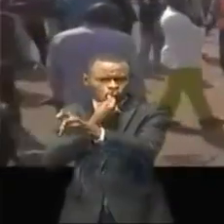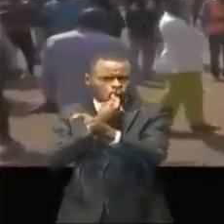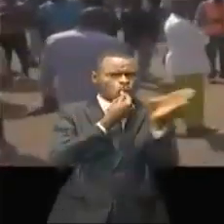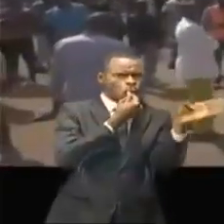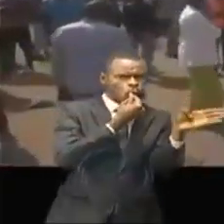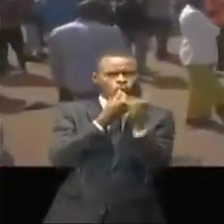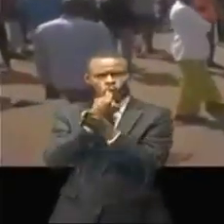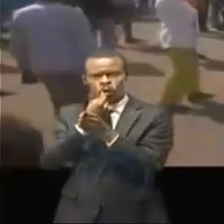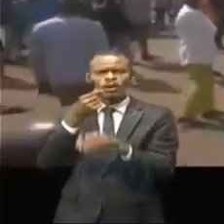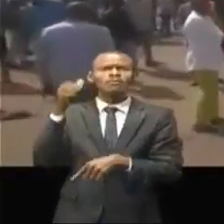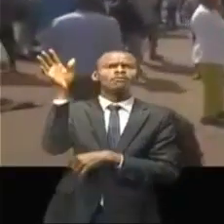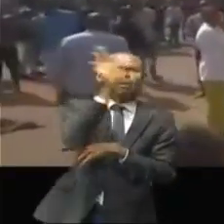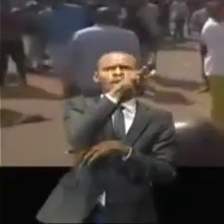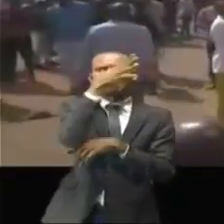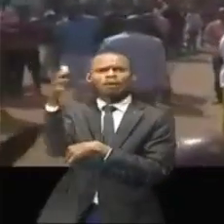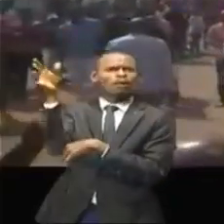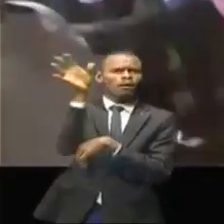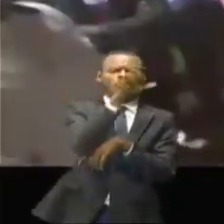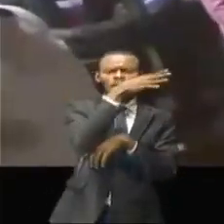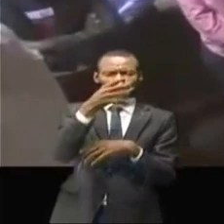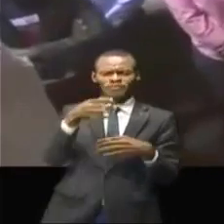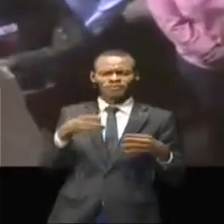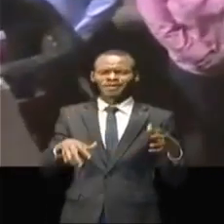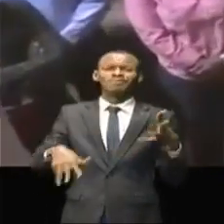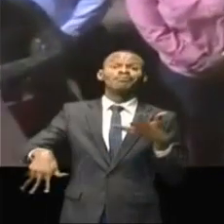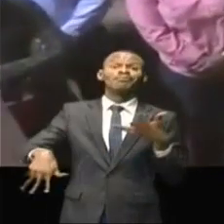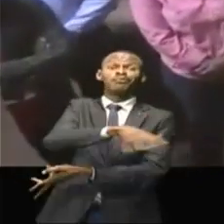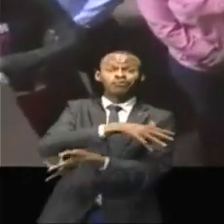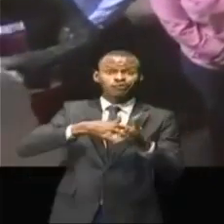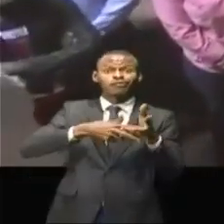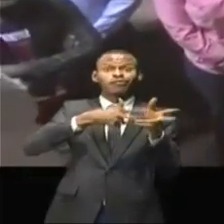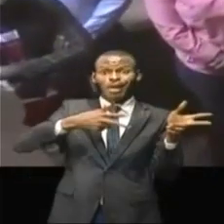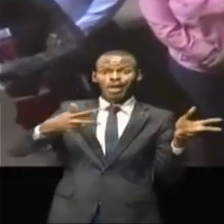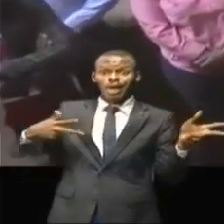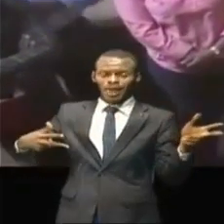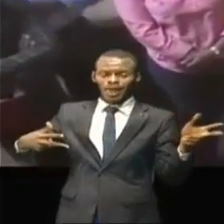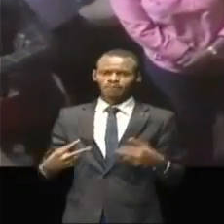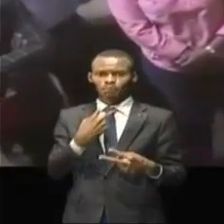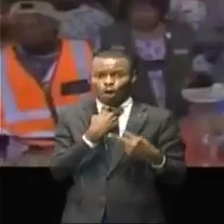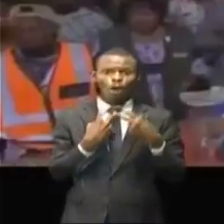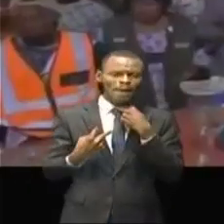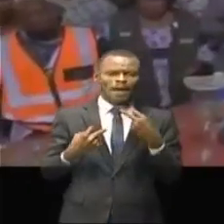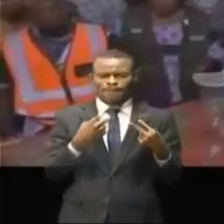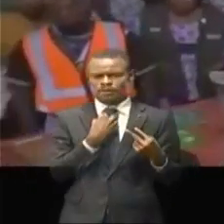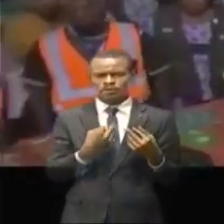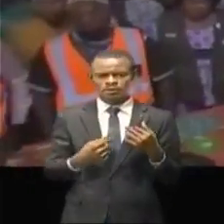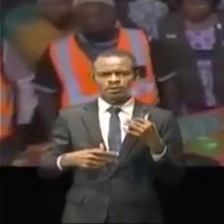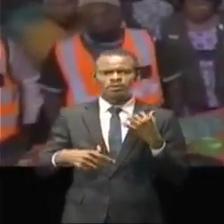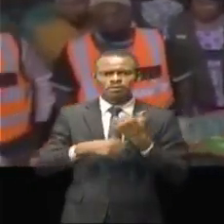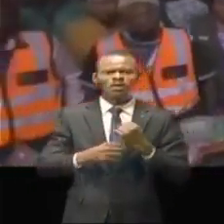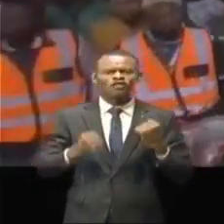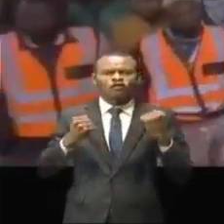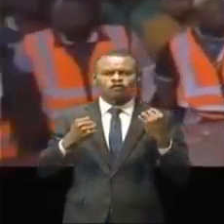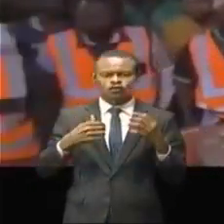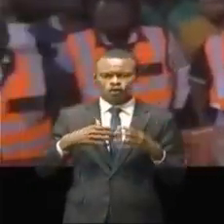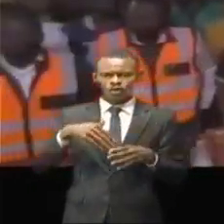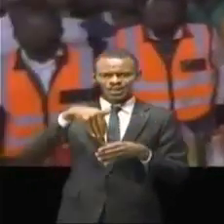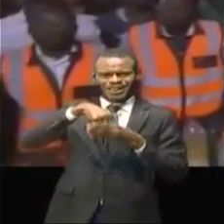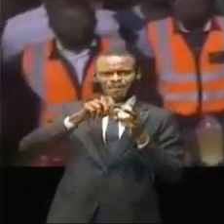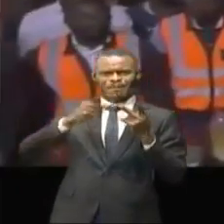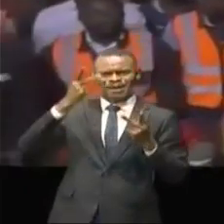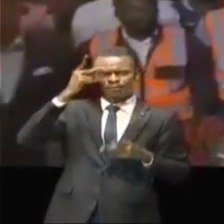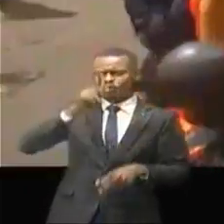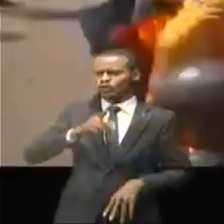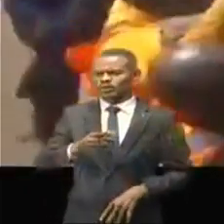certains arrêts des bus. Les partisans de ces partis politiques se déclarant puissants perçoivent des taxes illégales à Lubumbashi. Les